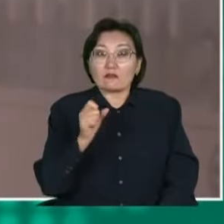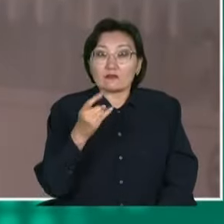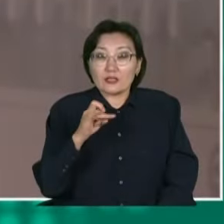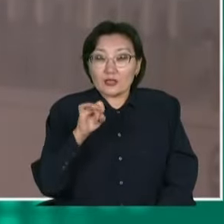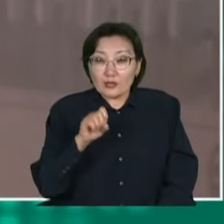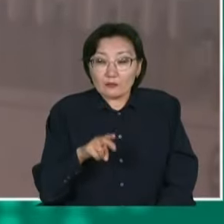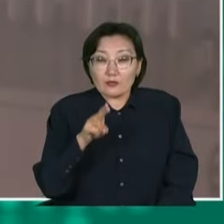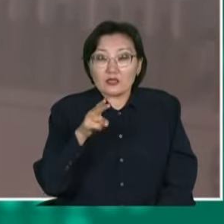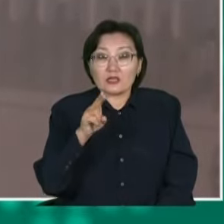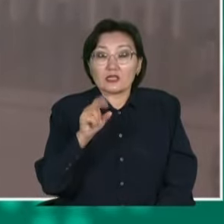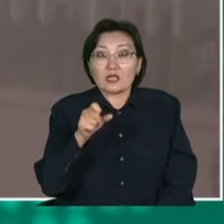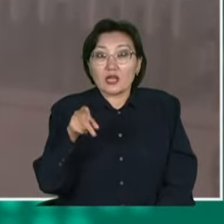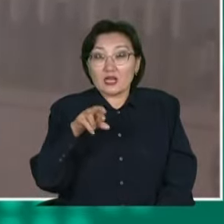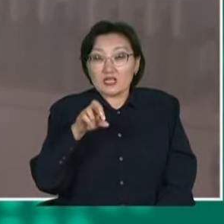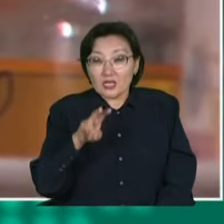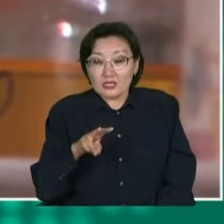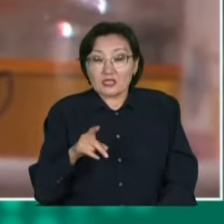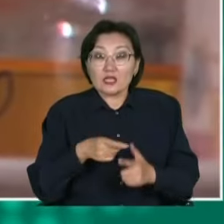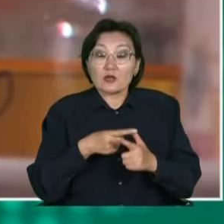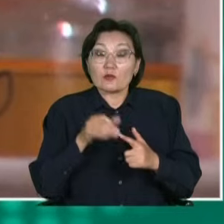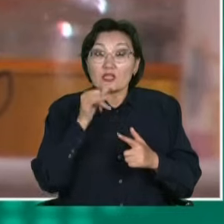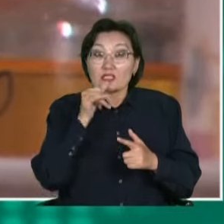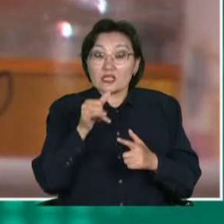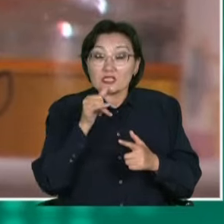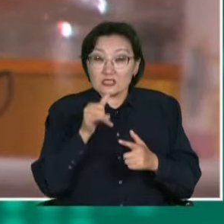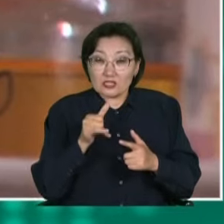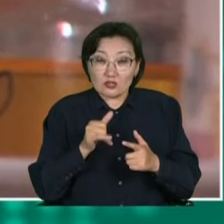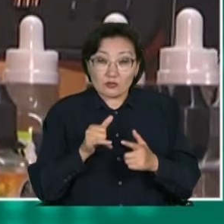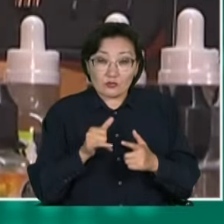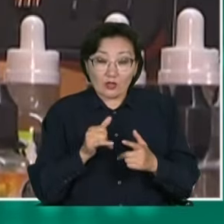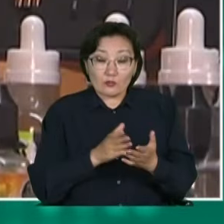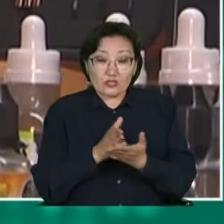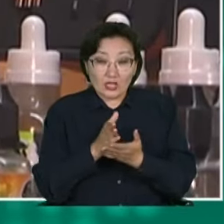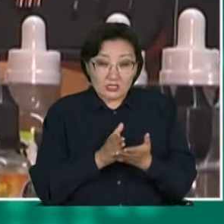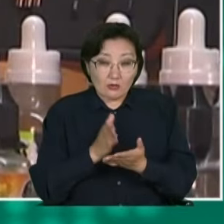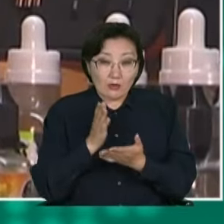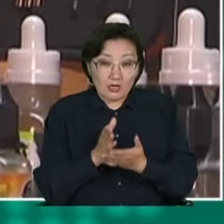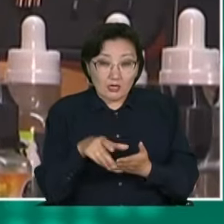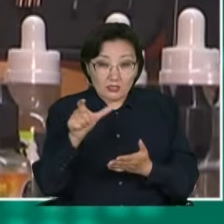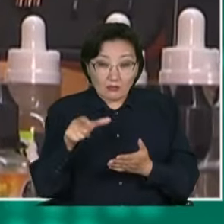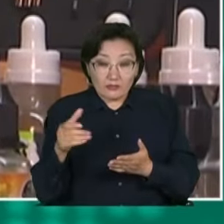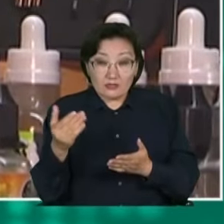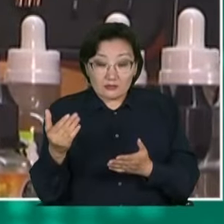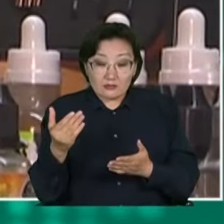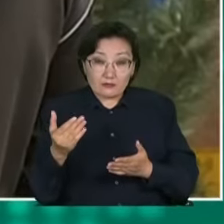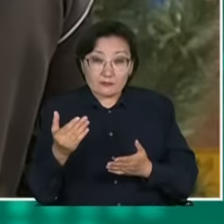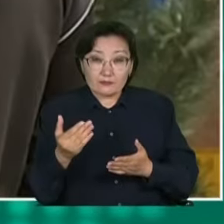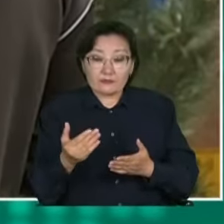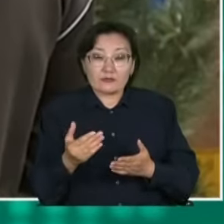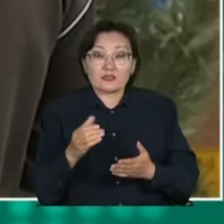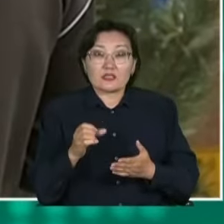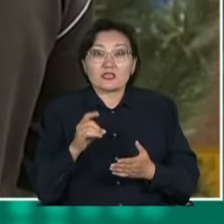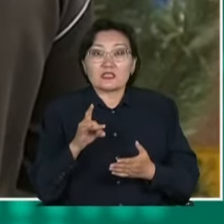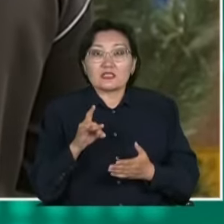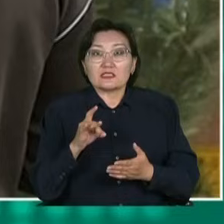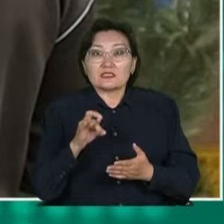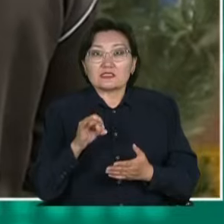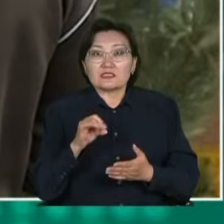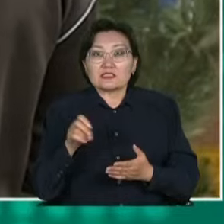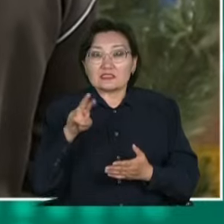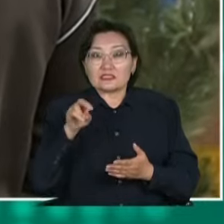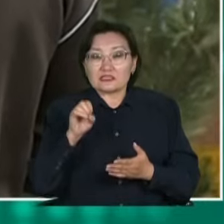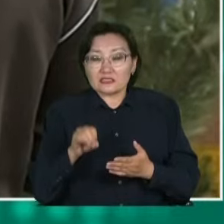кальян, темекі стажы бар жаңағы соларда іріңді аурулар немесе